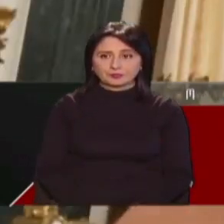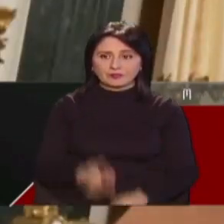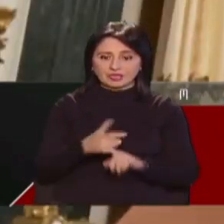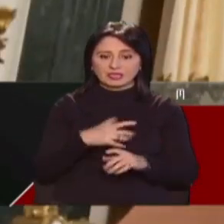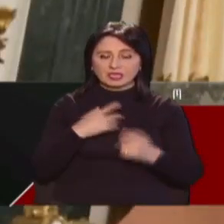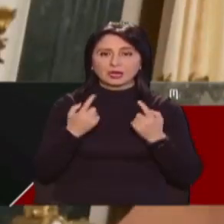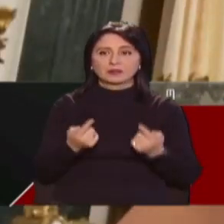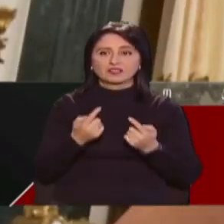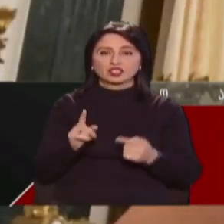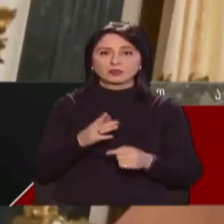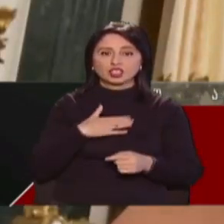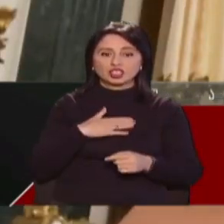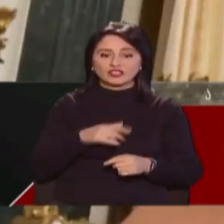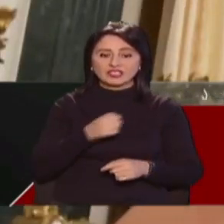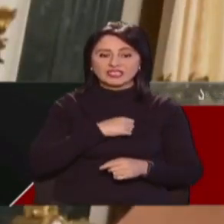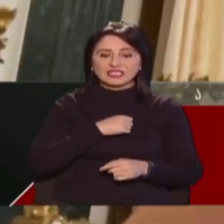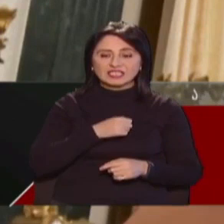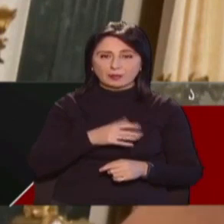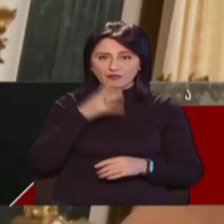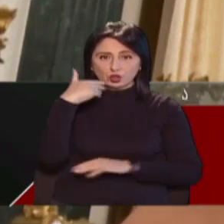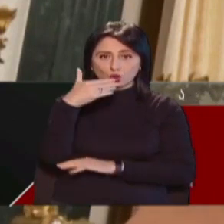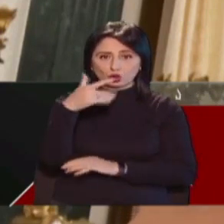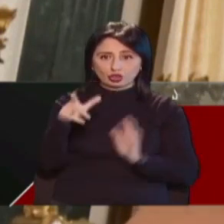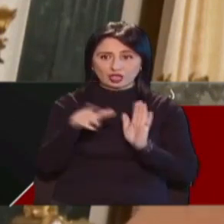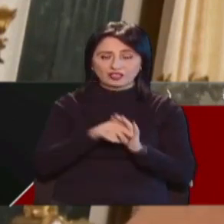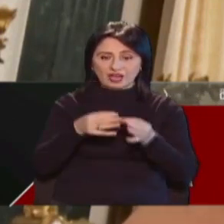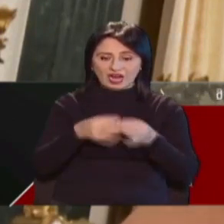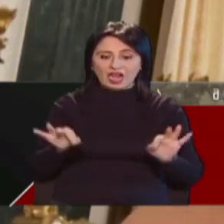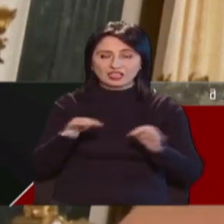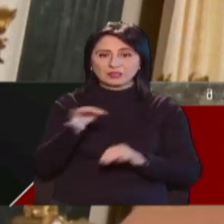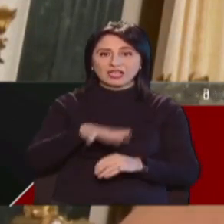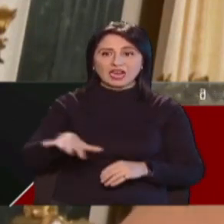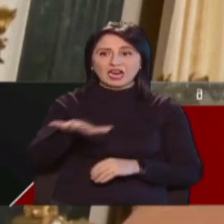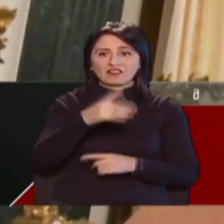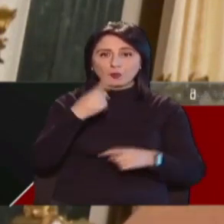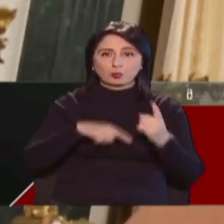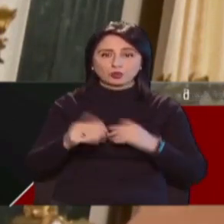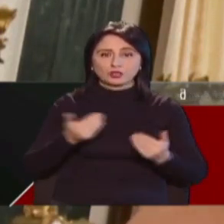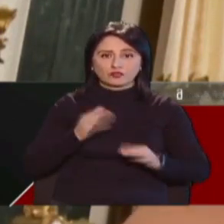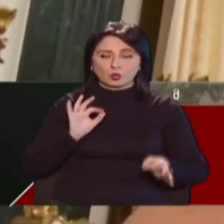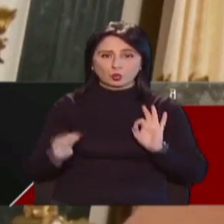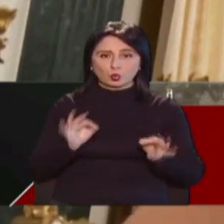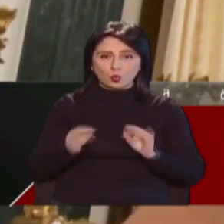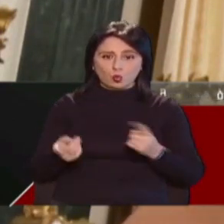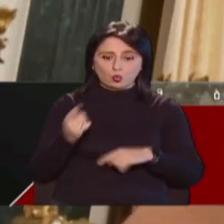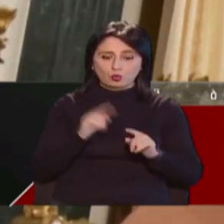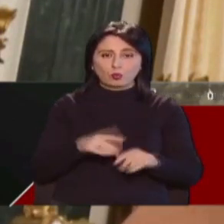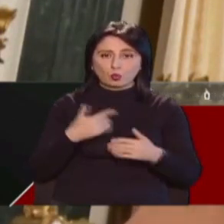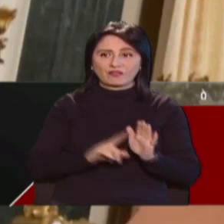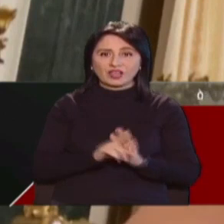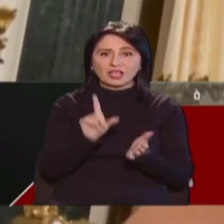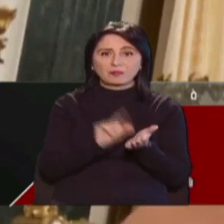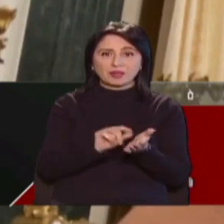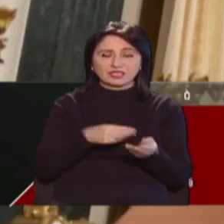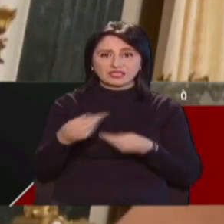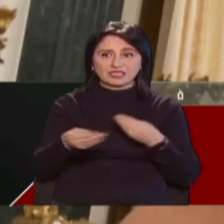ძალიან მნიშვნელოვანია, რომ ჩვენზე სამხედროებთან და დროშასთან ერთად გათავისუფლებულ რეგიონებში ბრუნდება ცხოვრების ნორმალური რიტმი. უკვე დაიწყო